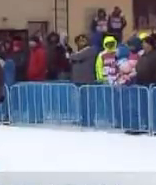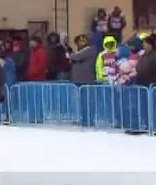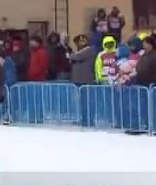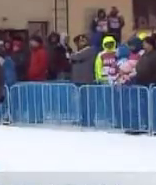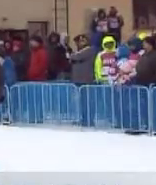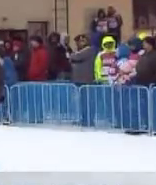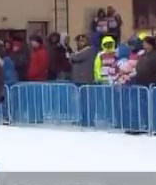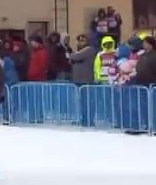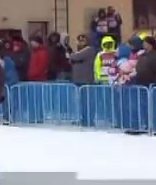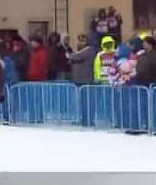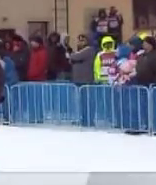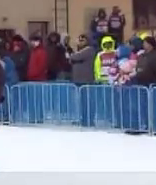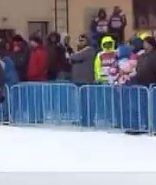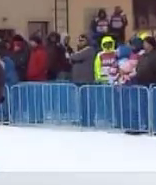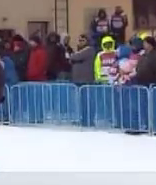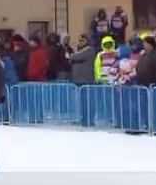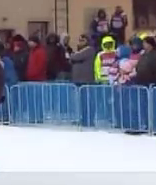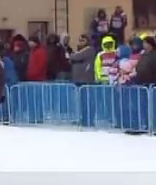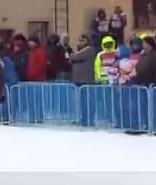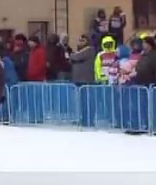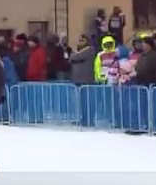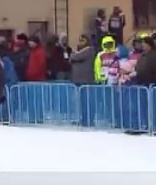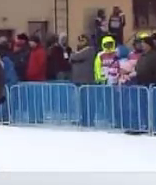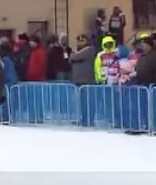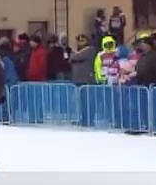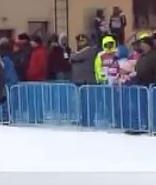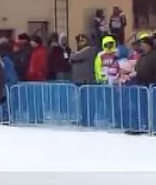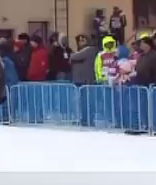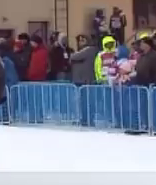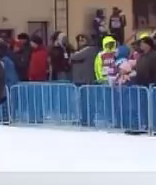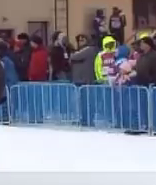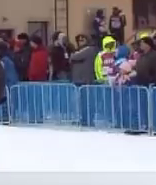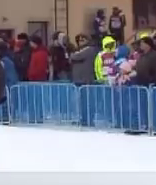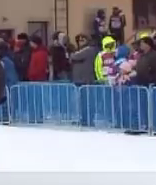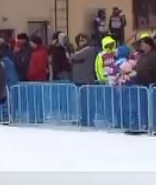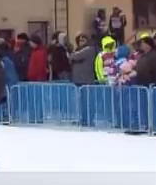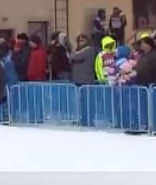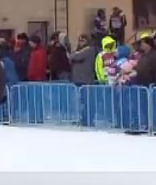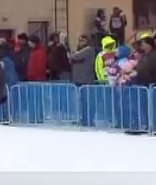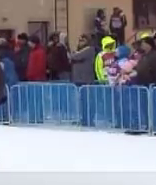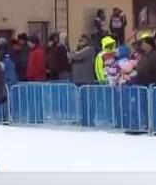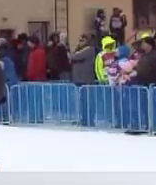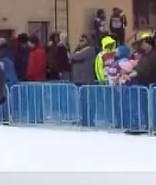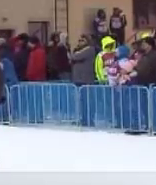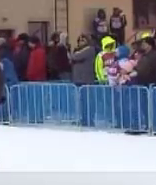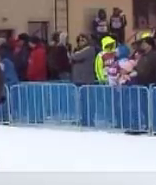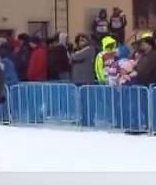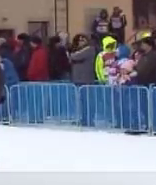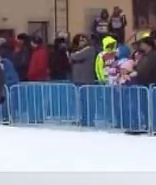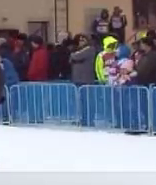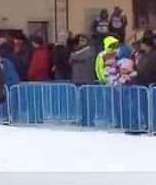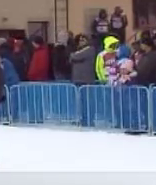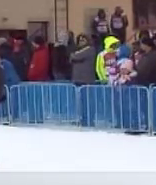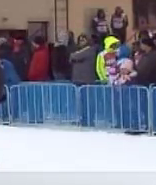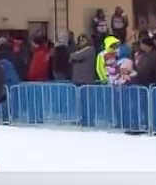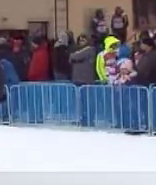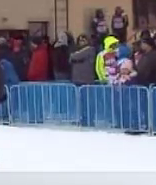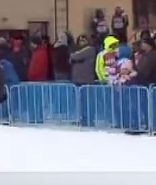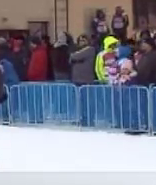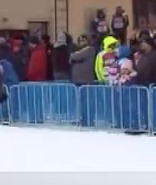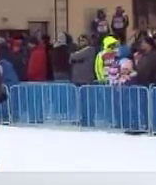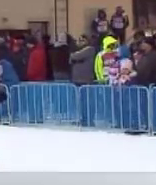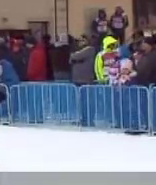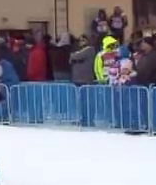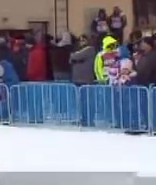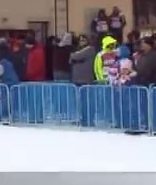Я первый раз на этой трассе. Бұл менің осы маусымдағы соңғы жарыстарым. Ал бұл трассада бірінші рет жүгіріп тұрмын. Бүгін ауа райы қолайсыздау болып, қарда шаңғымыз